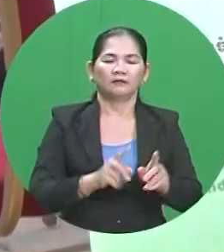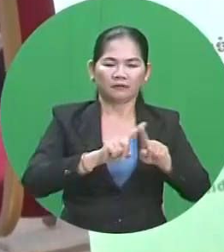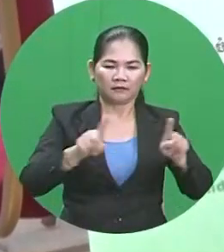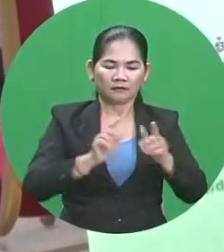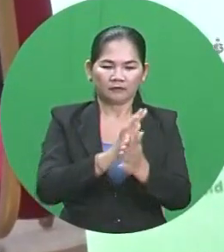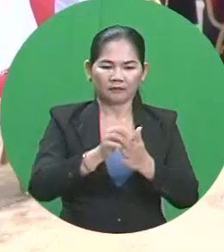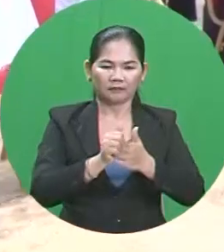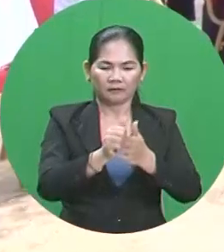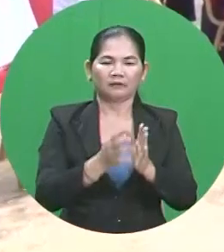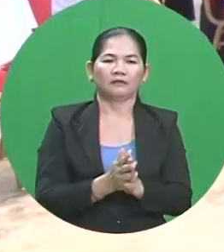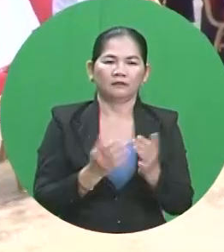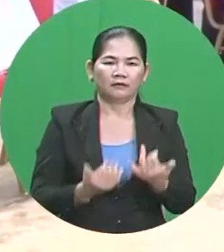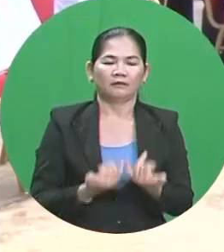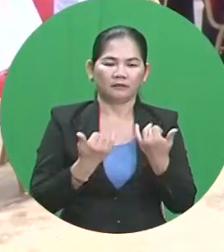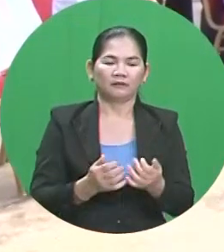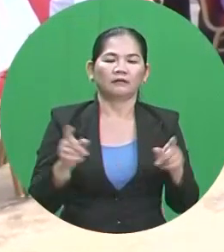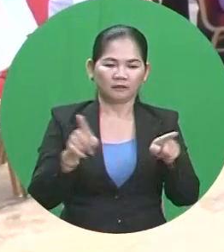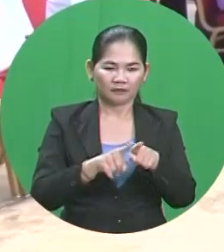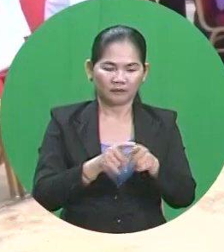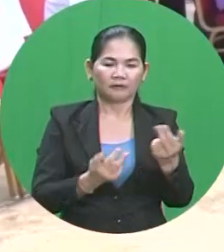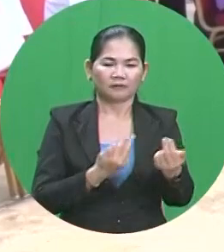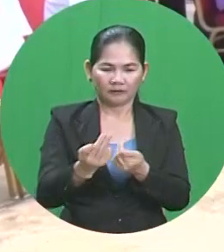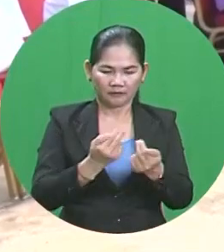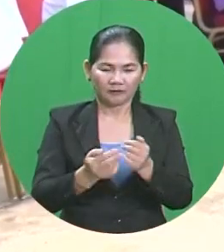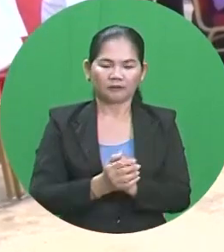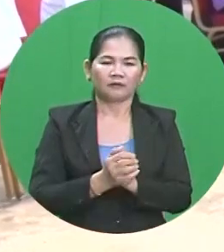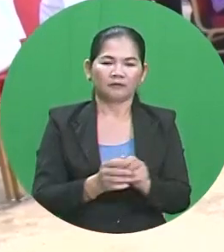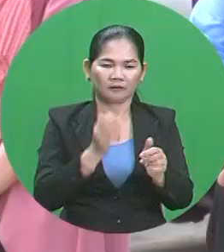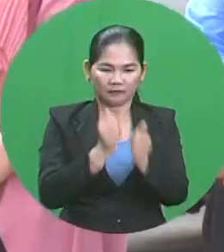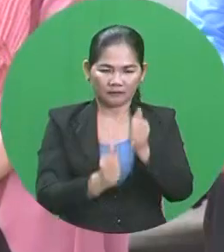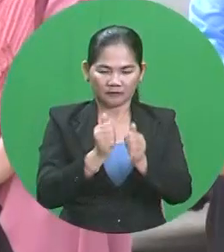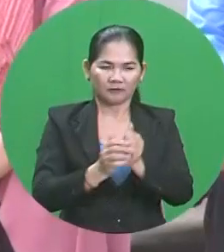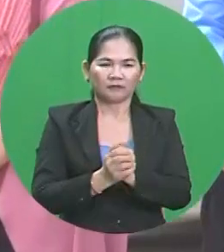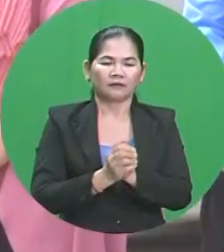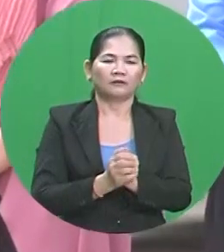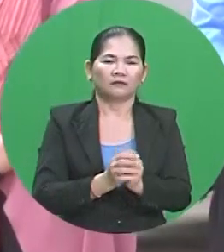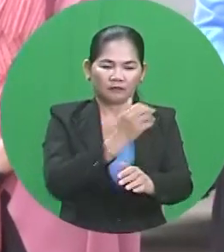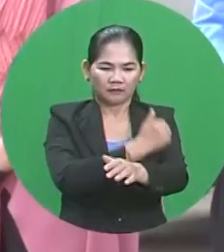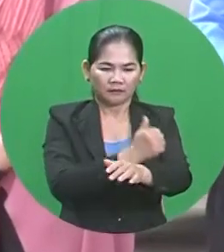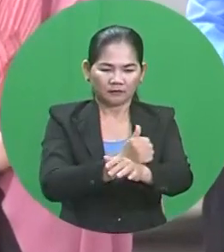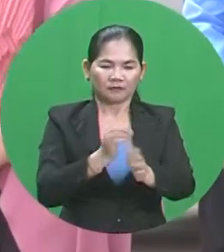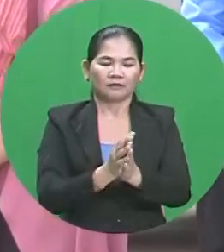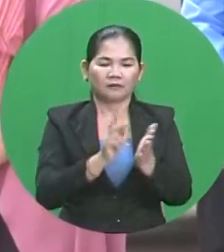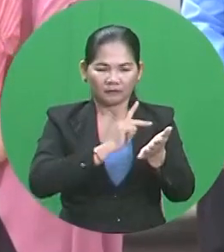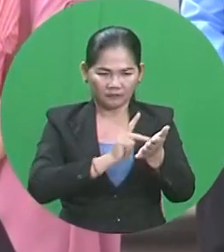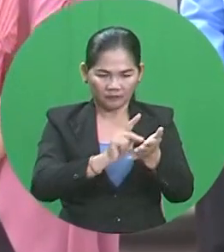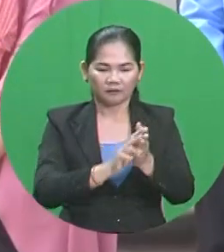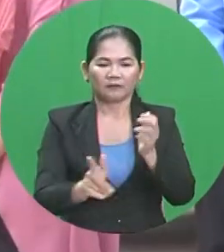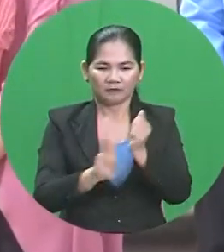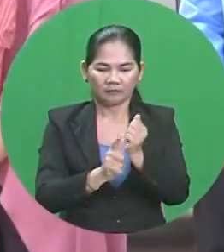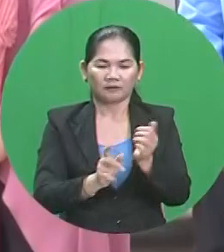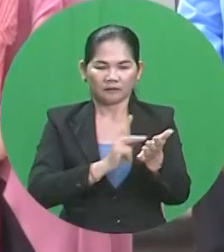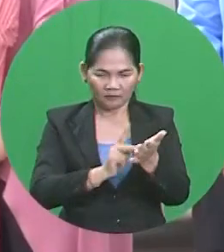ជួររាជរដ្ឋាភិបាលមានឋានៈស្មើទេសរដ្ឋមន្ត្រីរដ្ឋមន្ត្រីនិងទូតនីតិជារដ្ឋលេខាធិការអនុរដ្